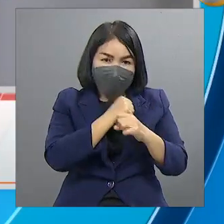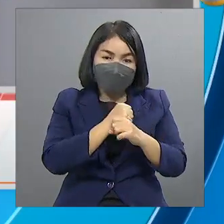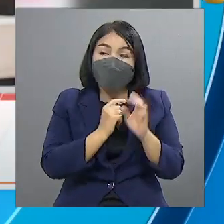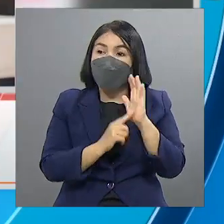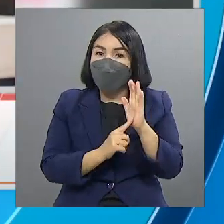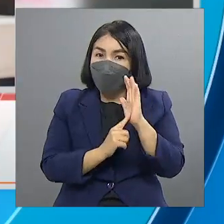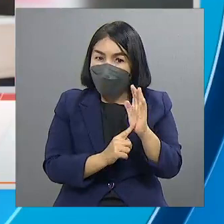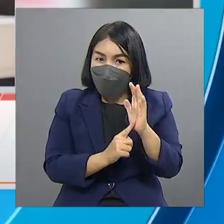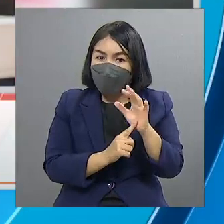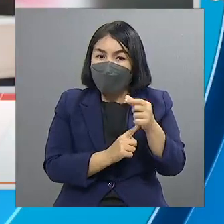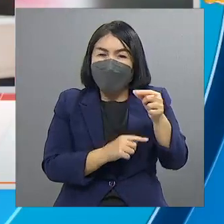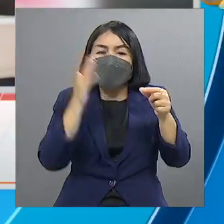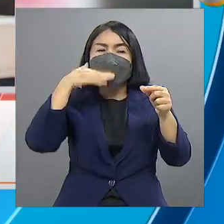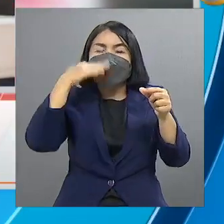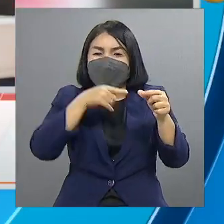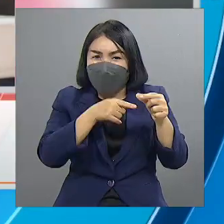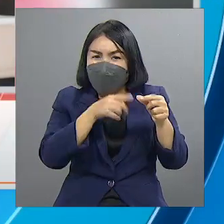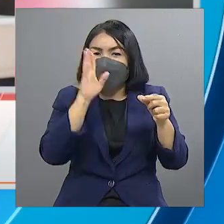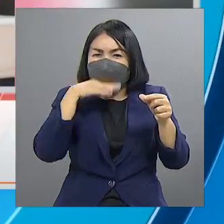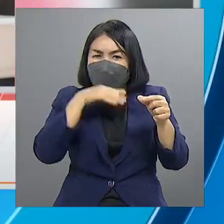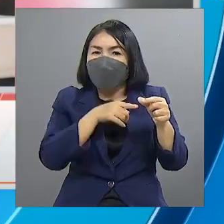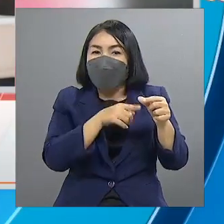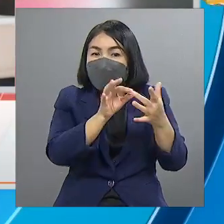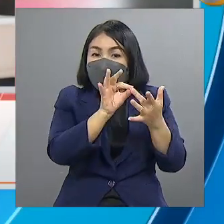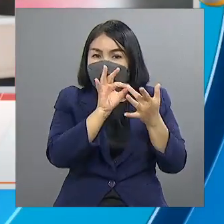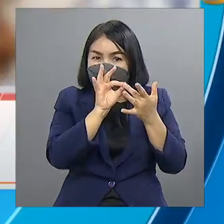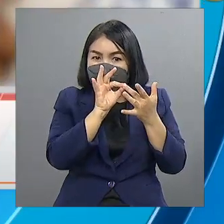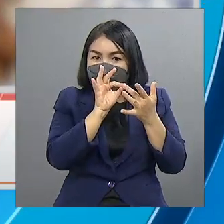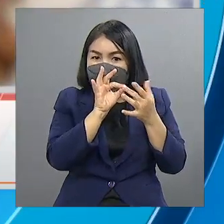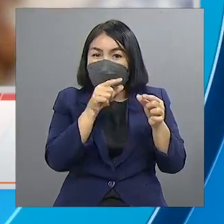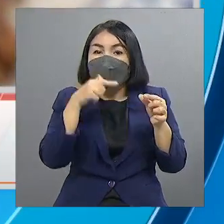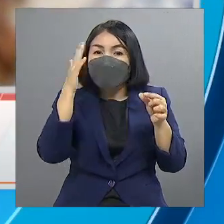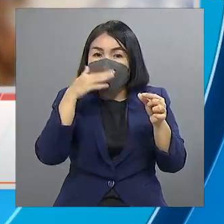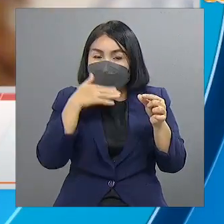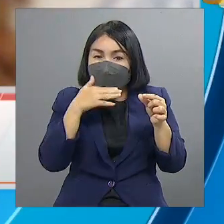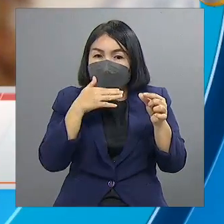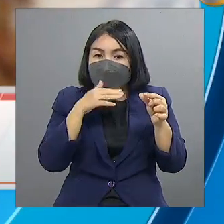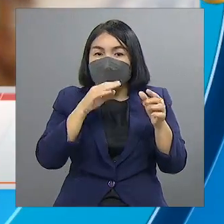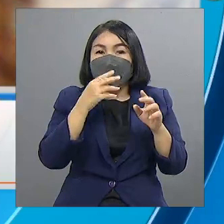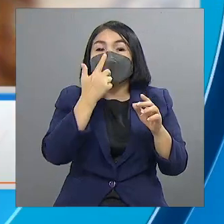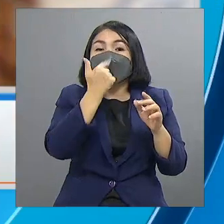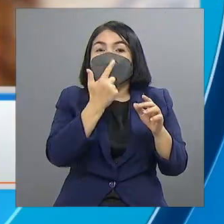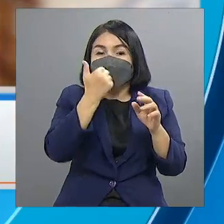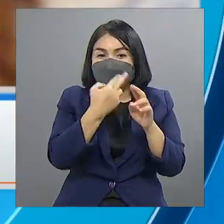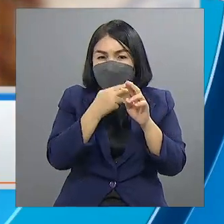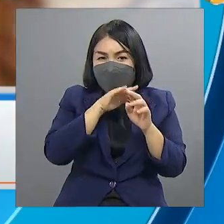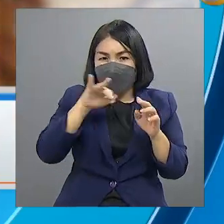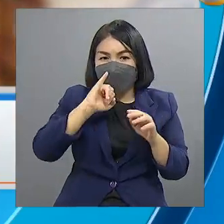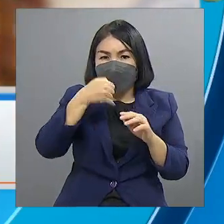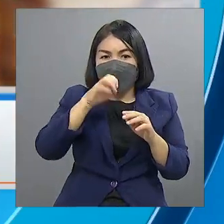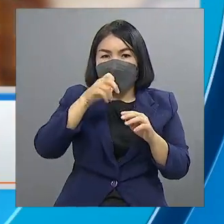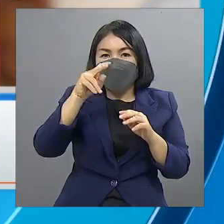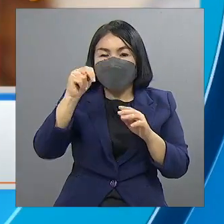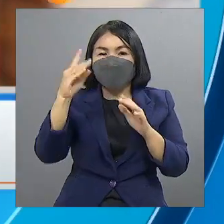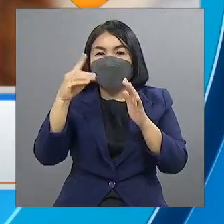เนี่ยค่ะที่เราจะใช้เนี่ยเราก็จะเลือกใช้แบบเฉพาะพริกจินดาค่ะพริกจินดาเนี่ยก็คือจะมีกลิ่น